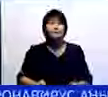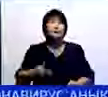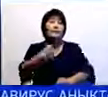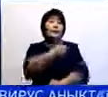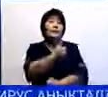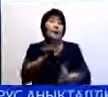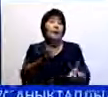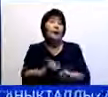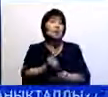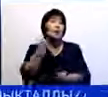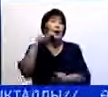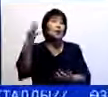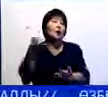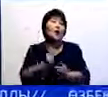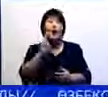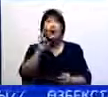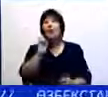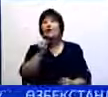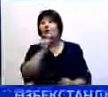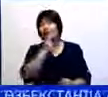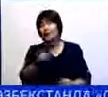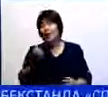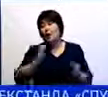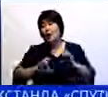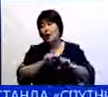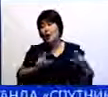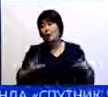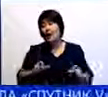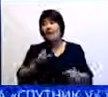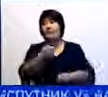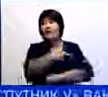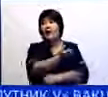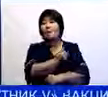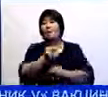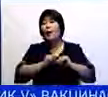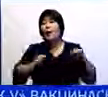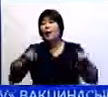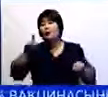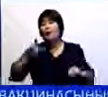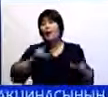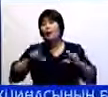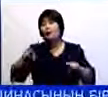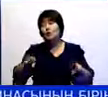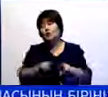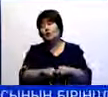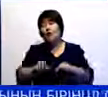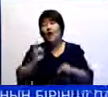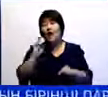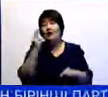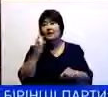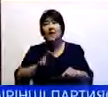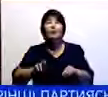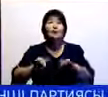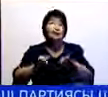Вакцина алып 30-қа қол жеткіз. Қорқыт атында Қызылорда университеті вакцина қабылдаған оқытушылар мен студенттер үшін осындай акция